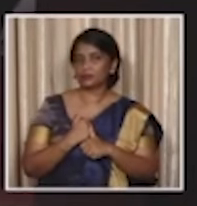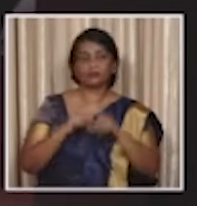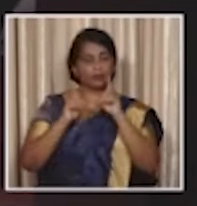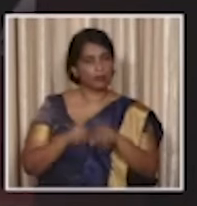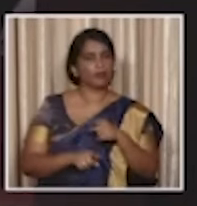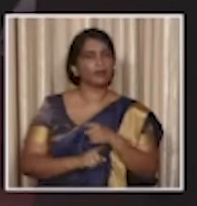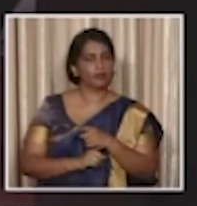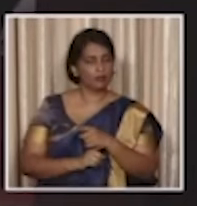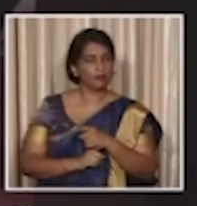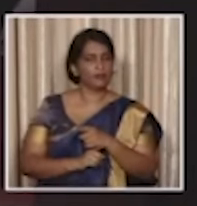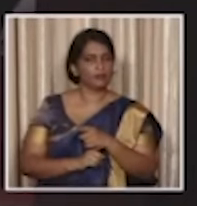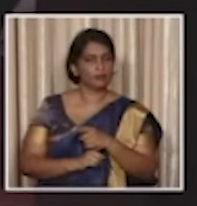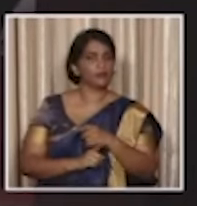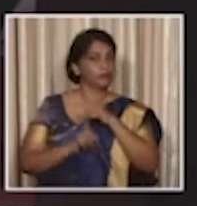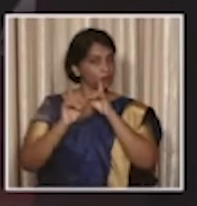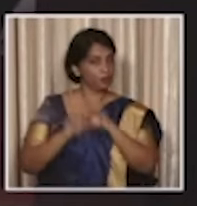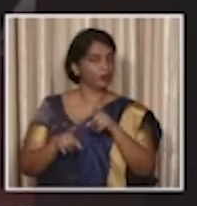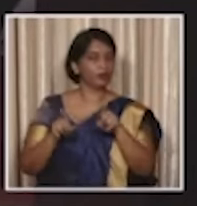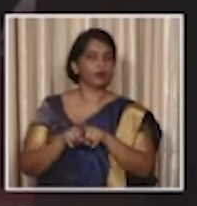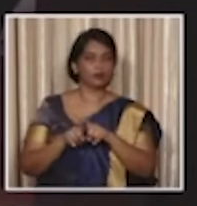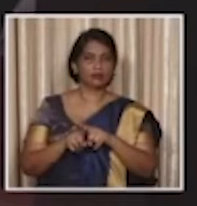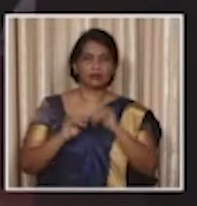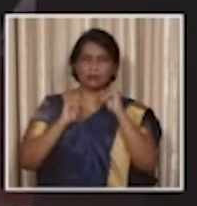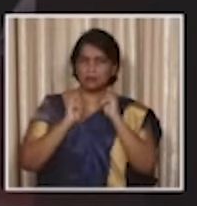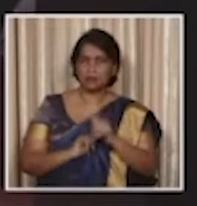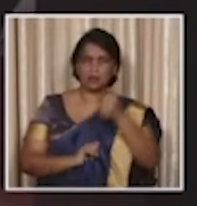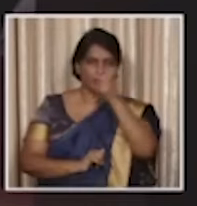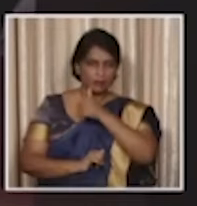වගේම මේ වගේ අන්ත දූෂිත